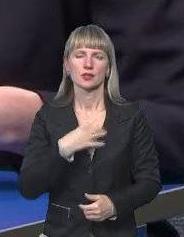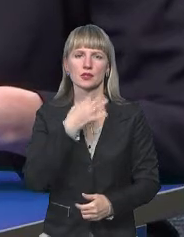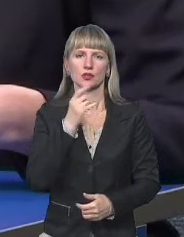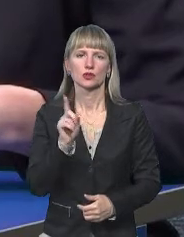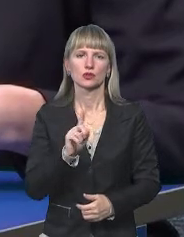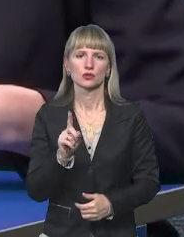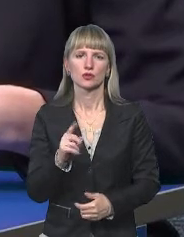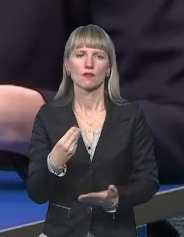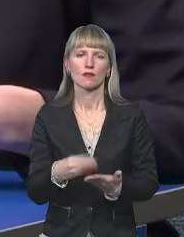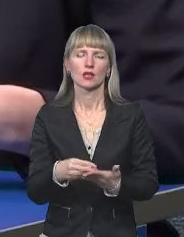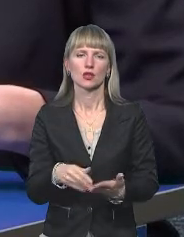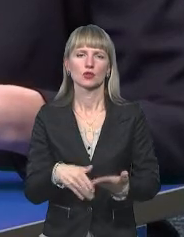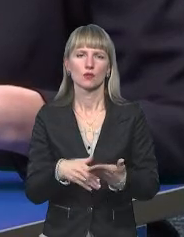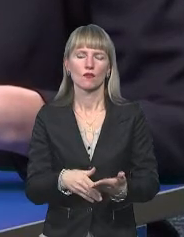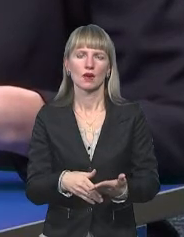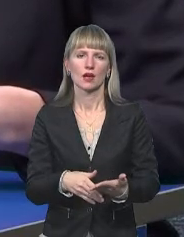казала, що фінансування